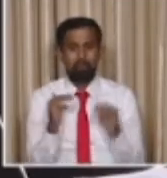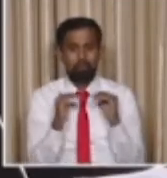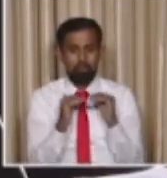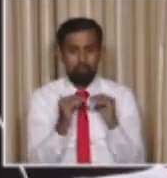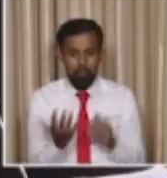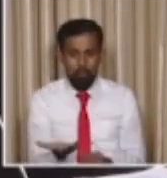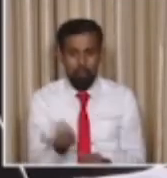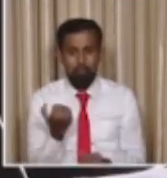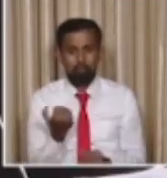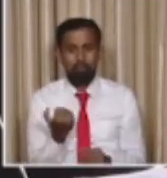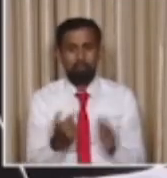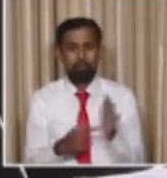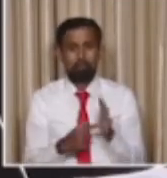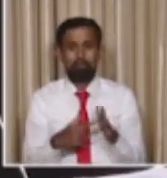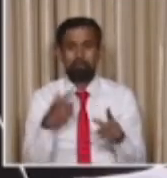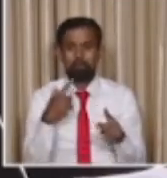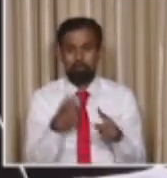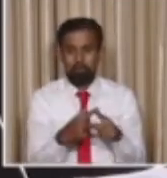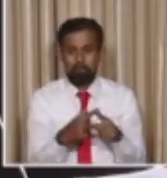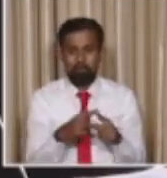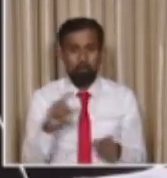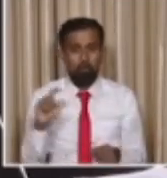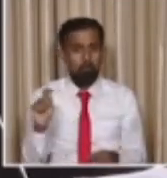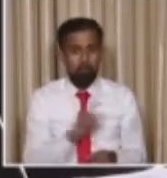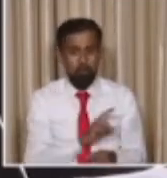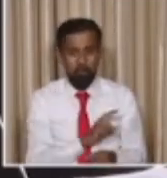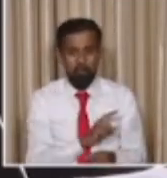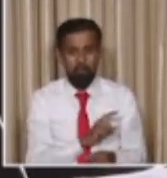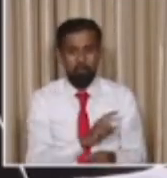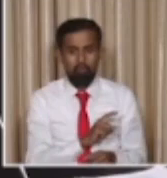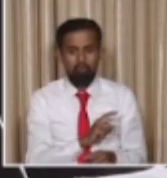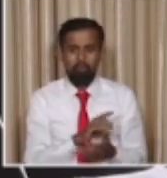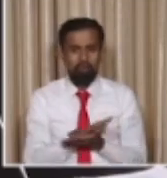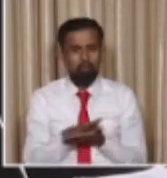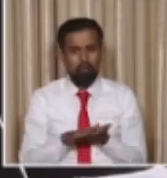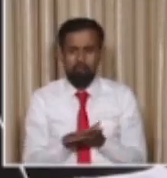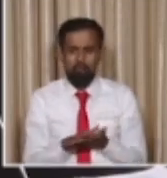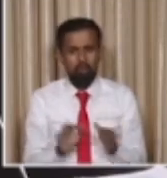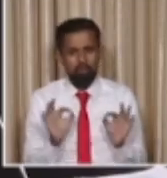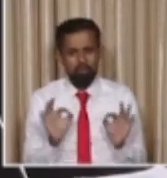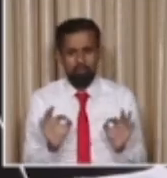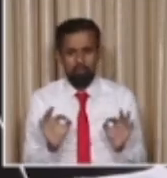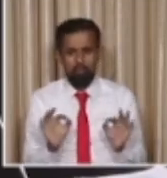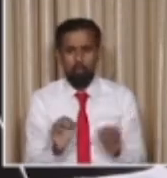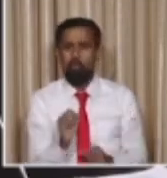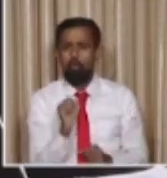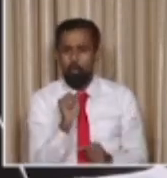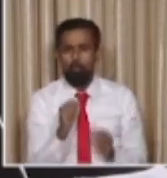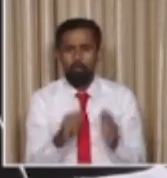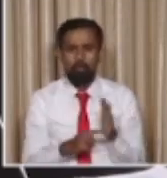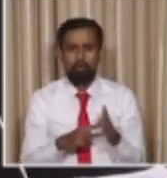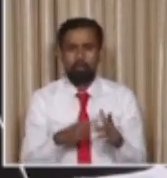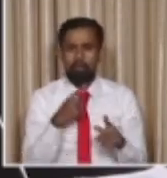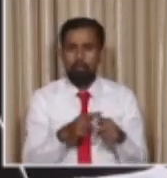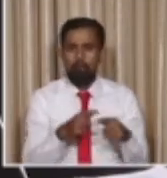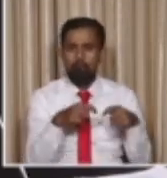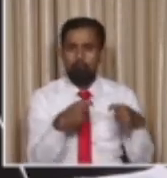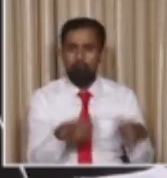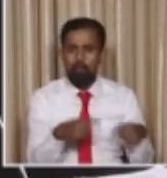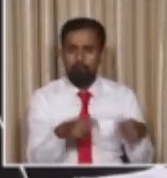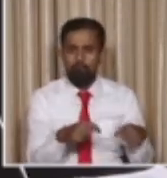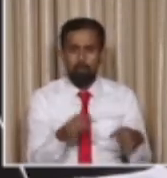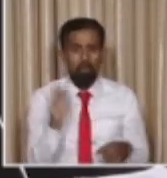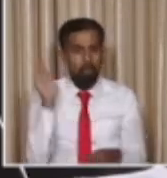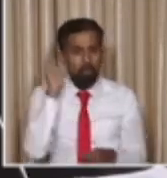අවශ්‍යයි. බදු අය කරගැනීමේදී ඒ වගේම ඔවුන් ලෑස්ති බදු ගෙවන්න. හැබැයි කොහොමද මේ බදු මුදල වැය වෙන්නේ කියන එක